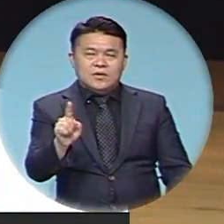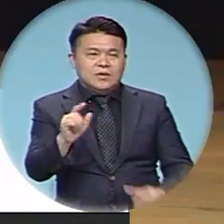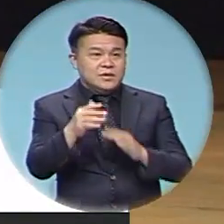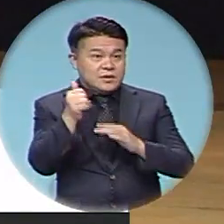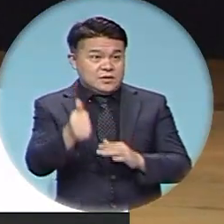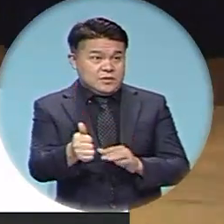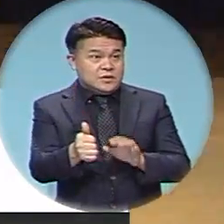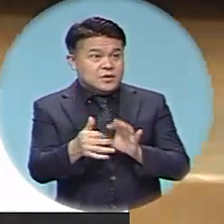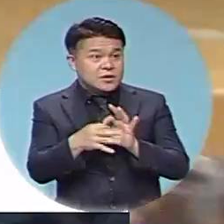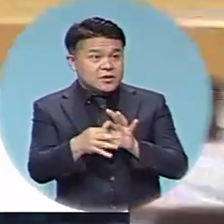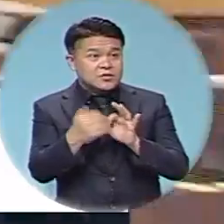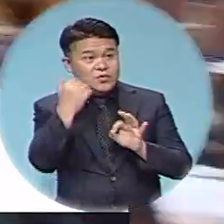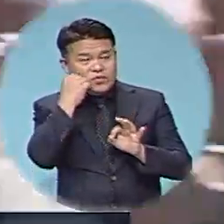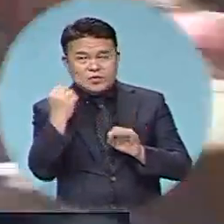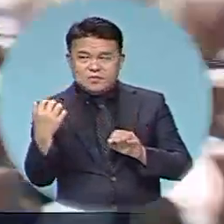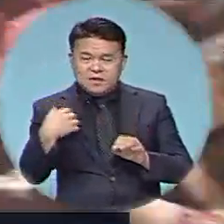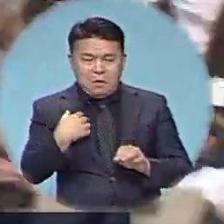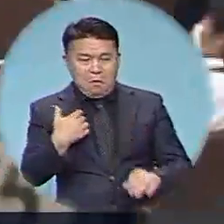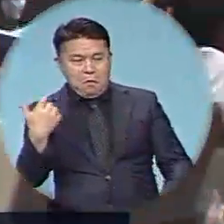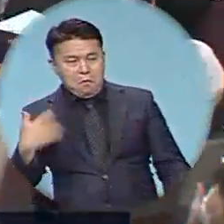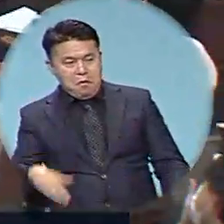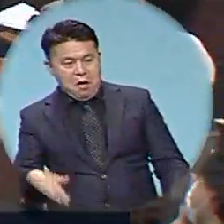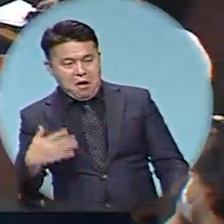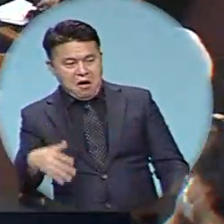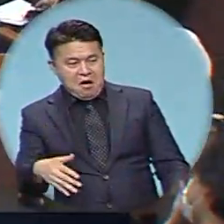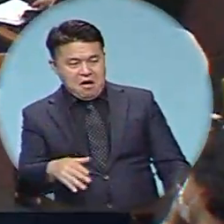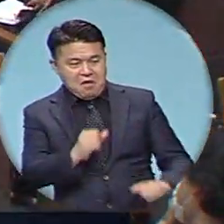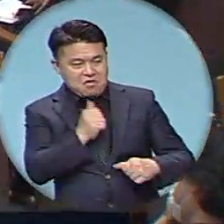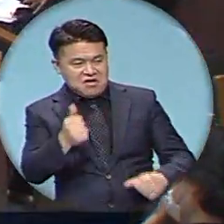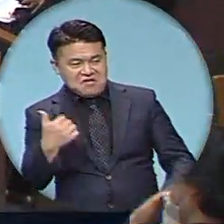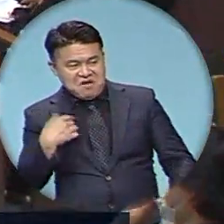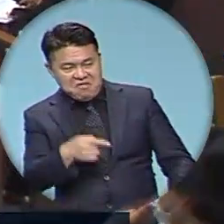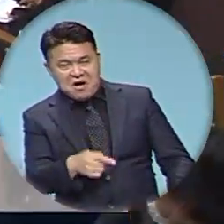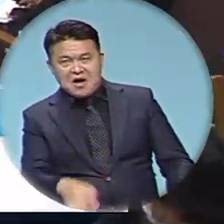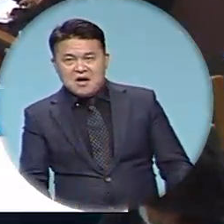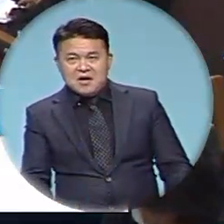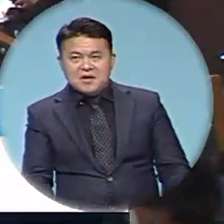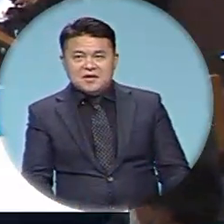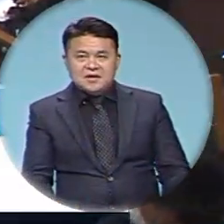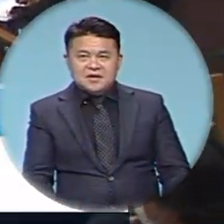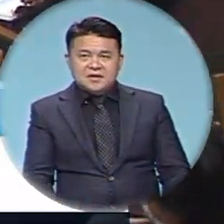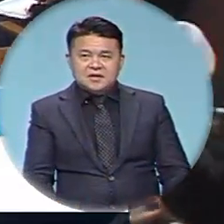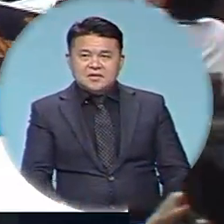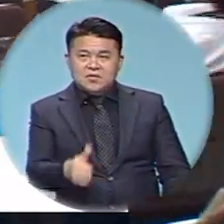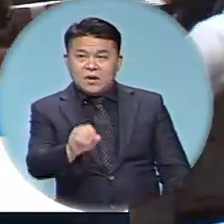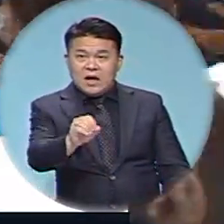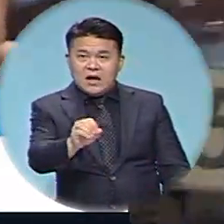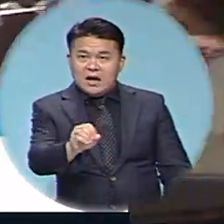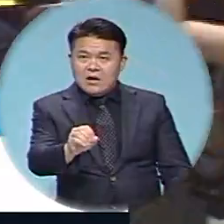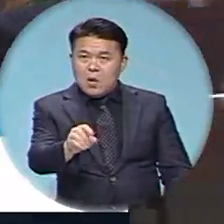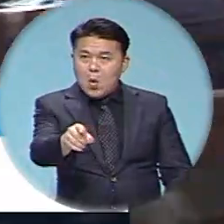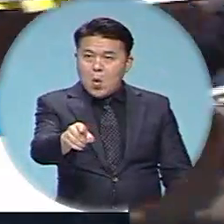장관급인 고노 방위상이 맡아 화제가 되기도 했습니다. 一気に 5만 엔.